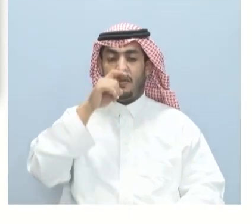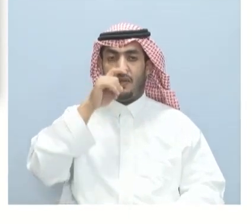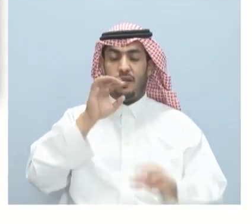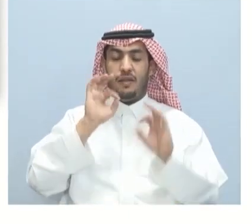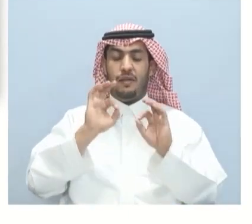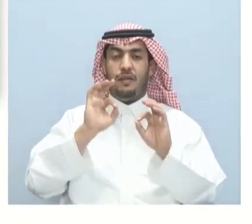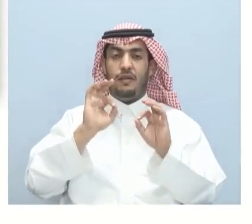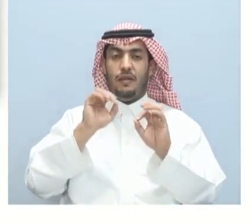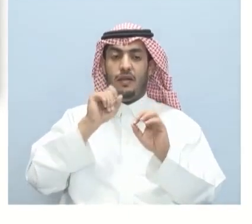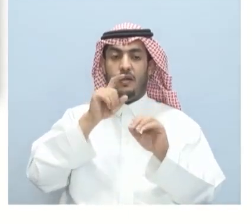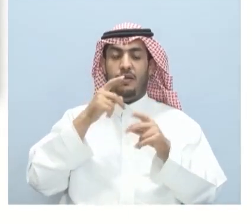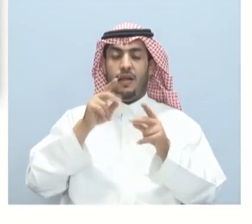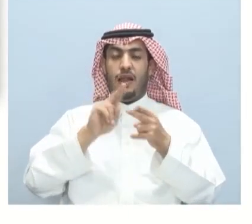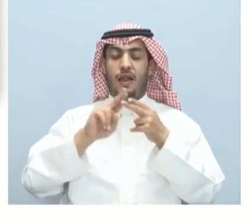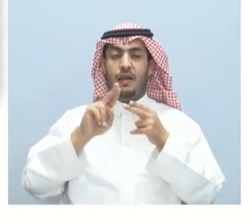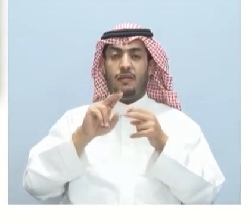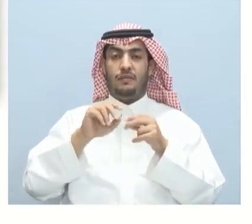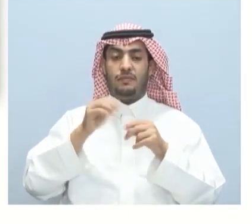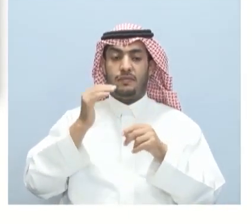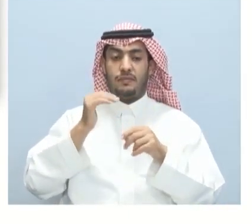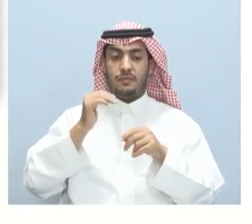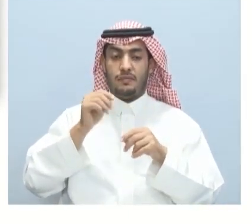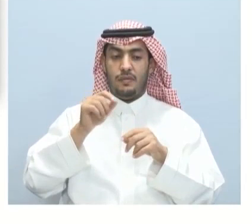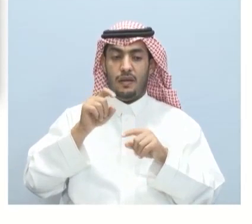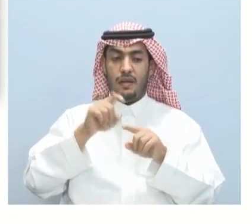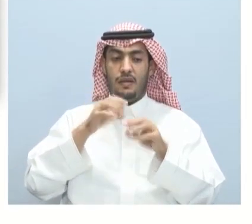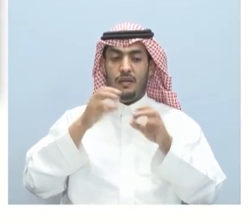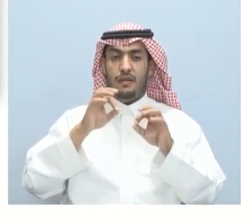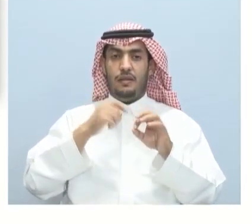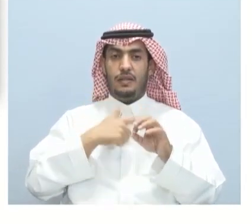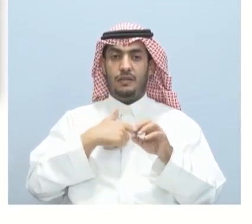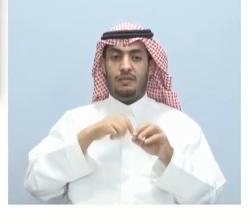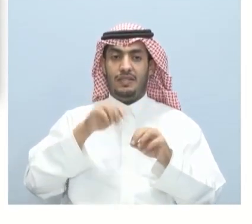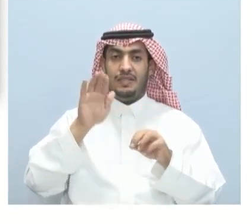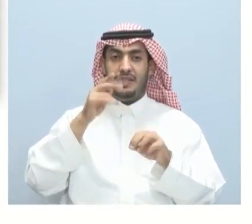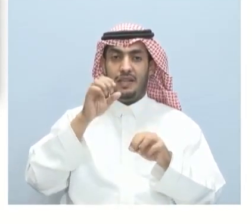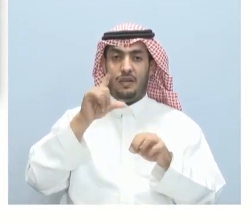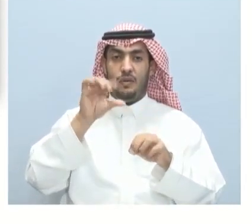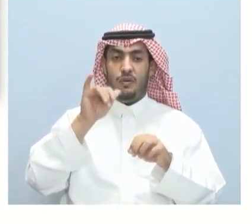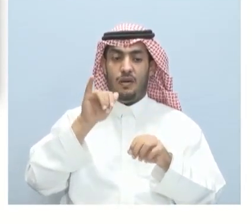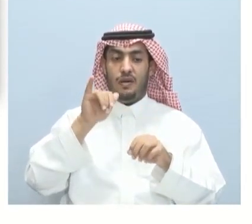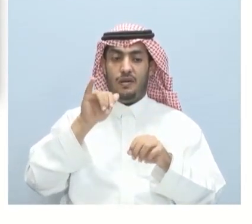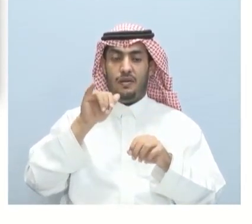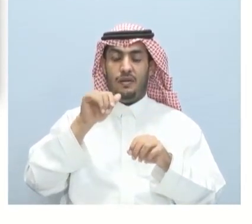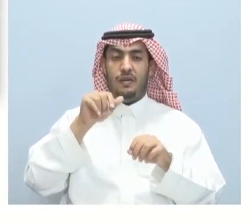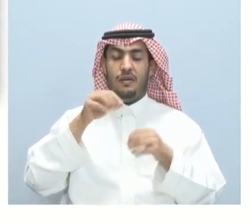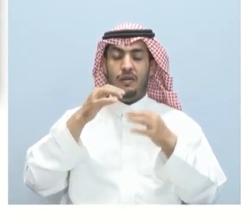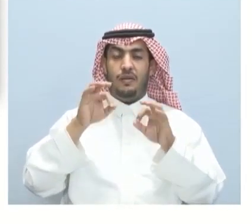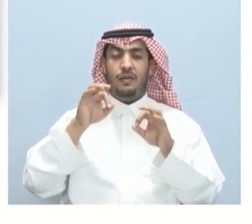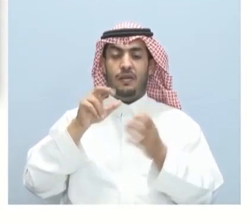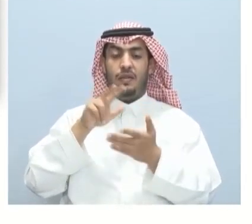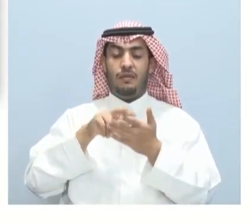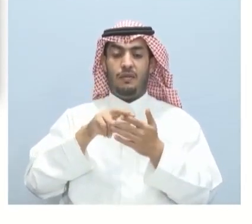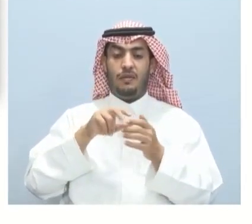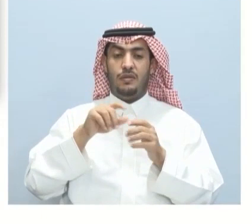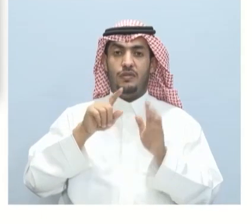ثبت الرموز من اول ما تبدا في حل المساله هنا نسبه للاسماء رمزت باس وال فقط طيب يبدو ذلك انني ساط بق